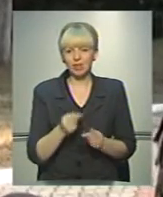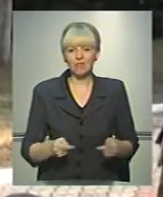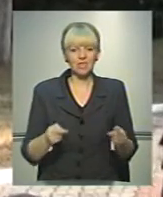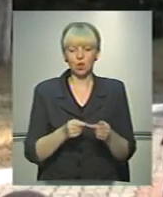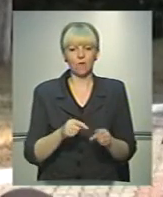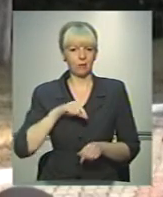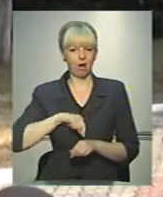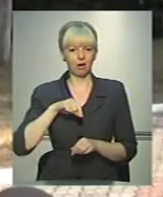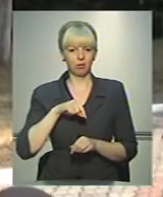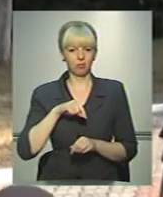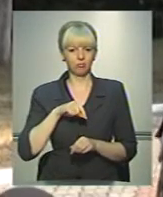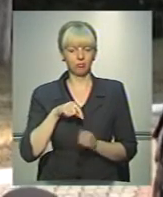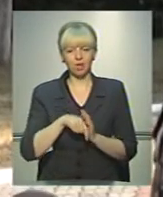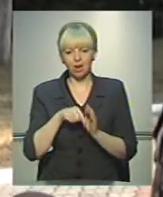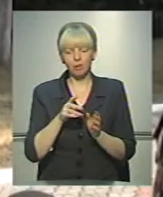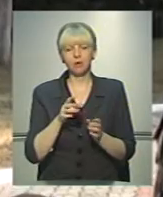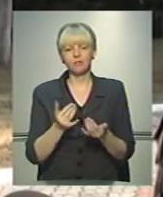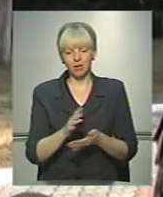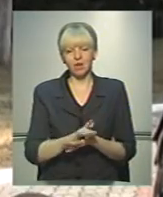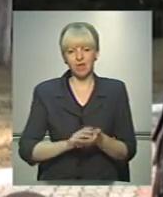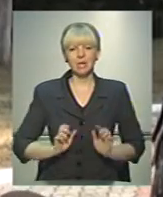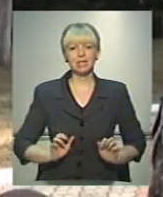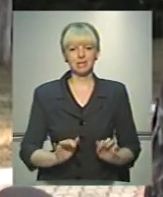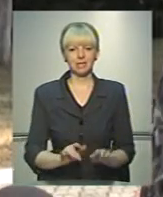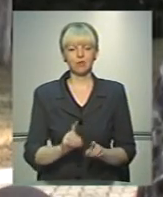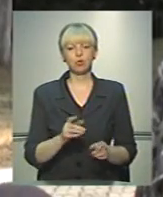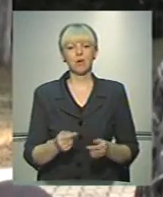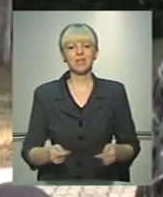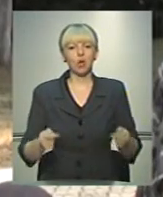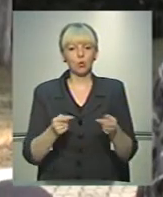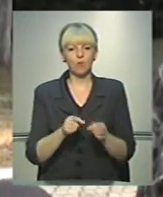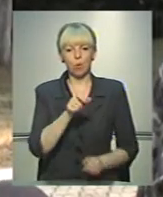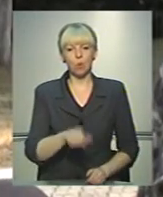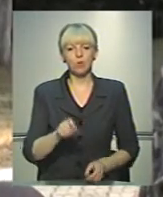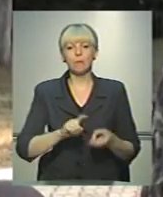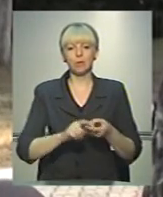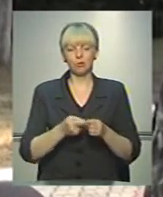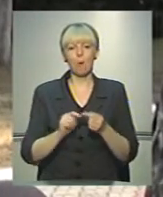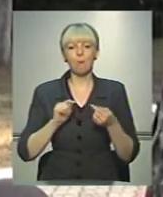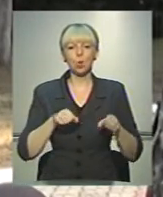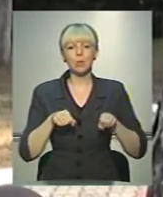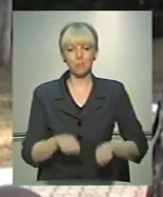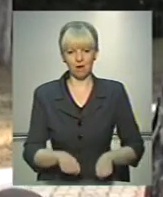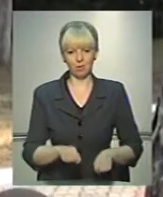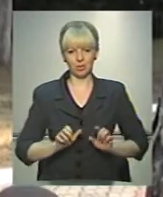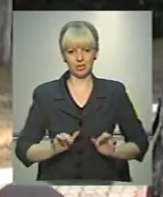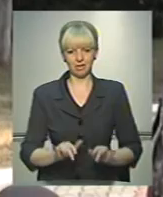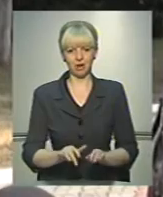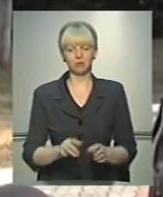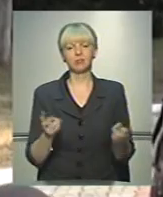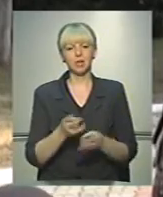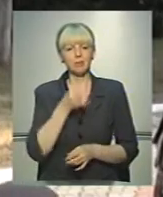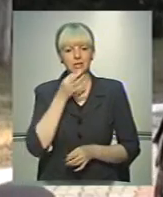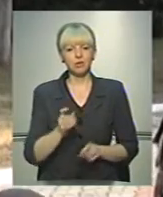невстановленого характеру. На даний момент тривають заходи щодо встановлення осіб, причетної до протиправної діяльності. Варто